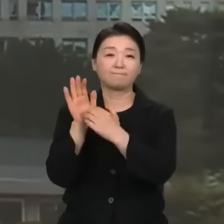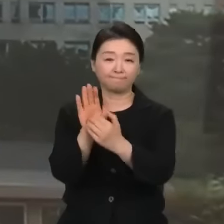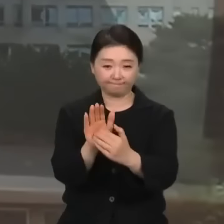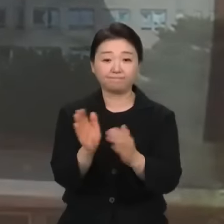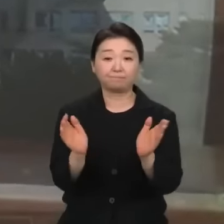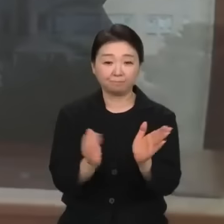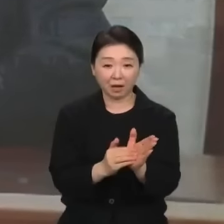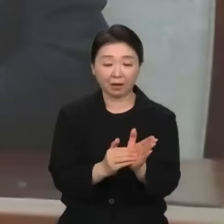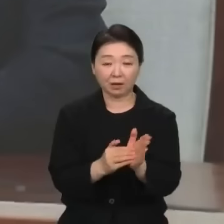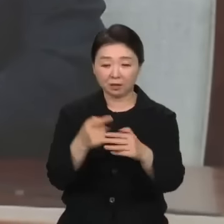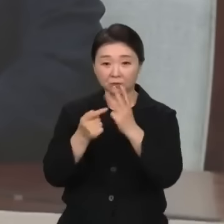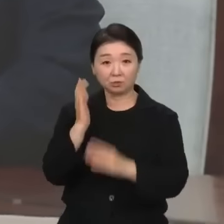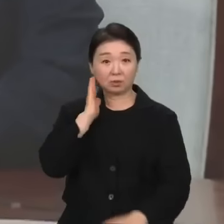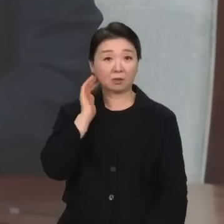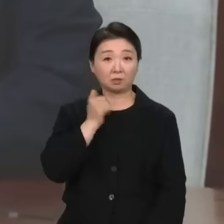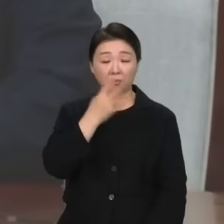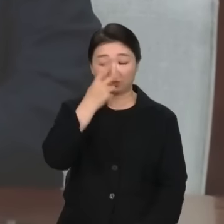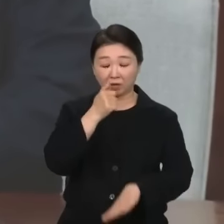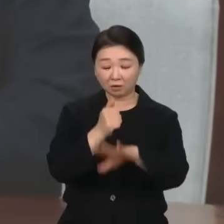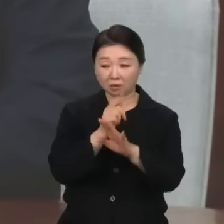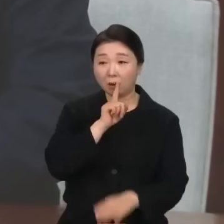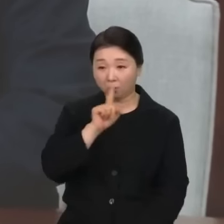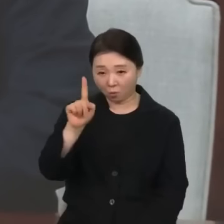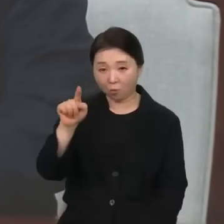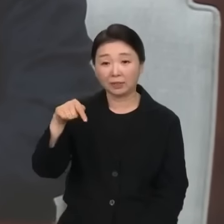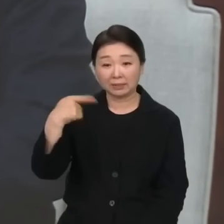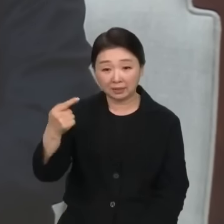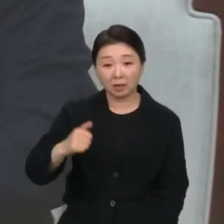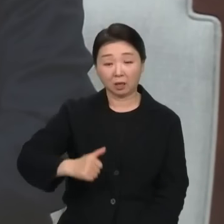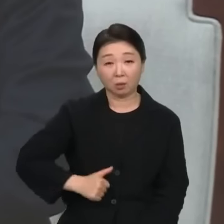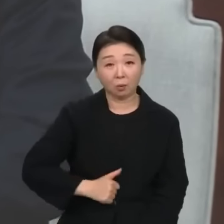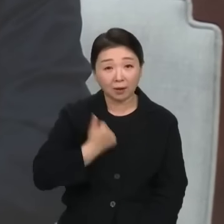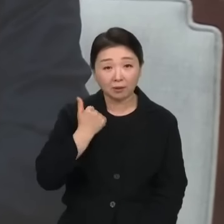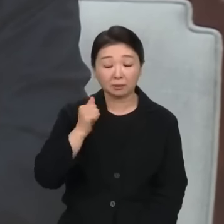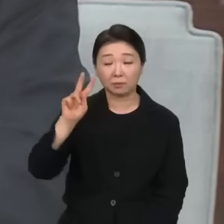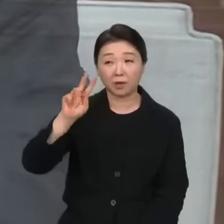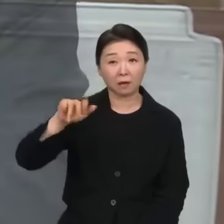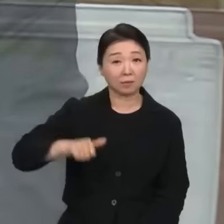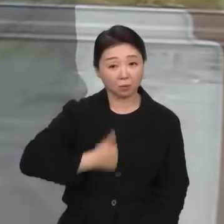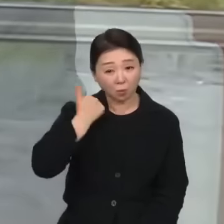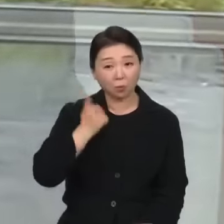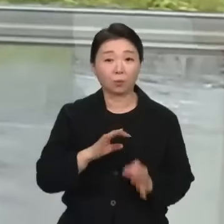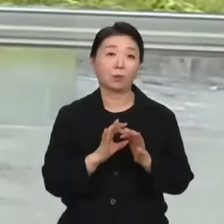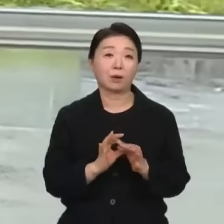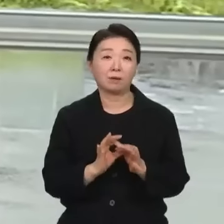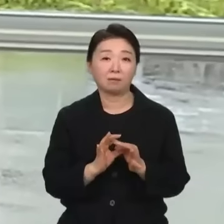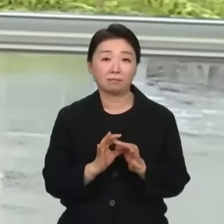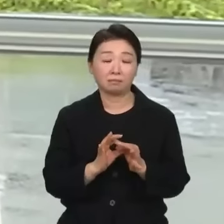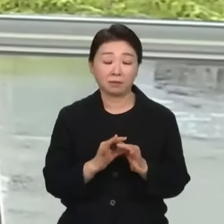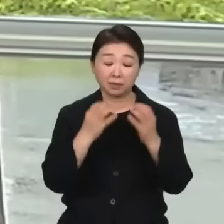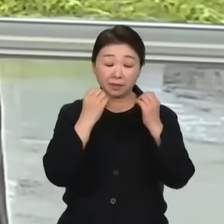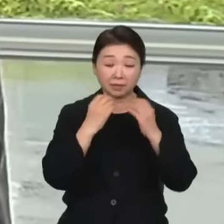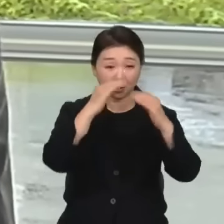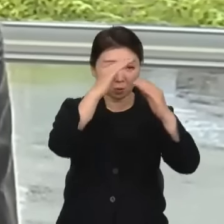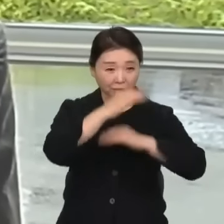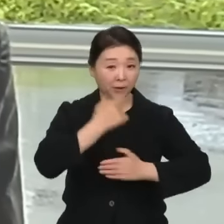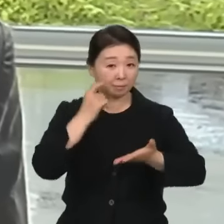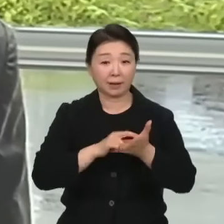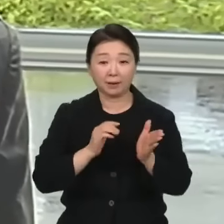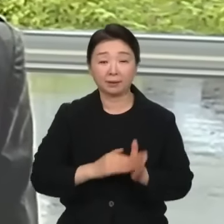가운데 윤 대통령이 수사 결과를 보고받고 화를 냈다는 이른바 VIP 경로설과 관련해 저희가 새로운 내용을